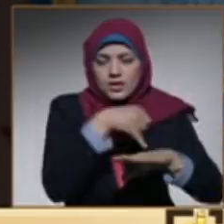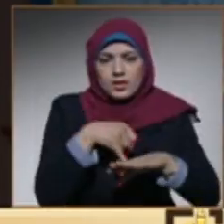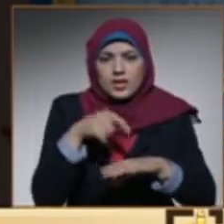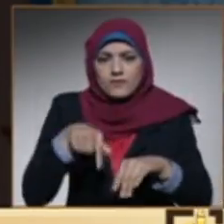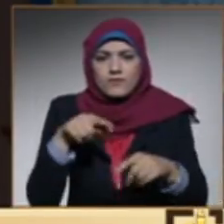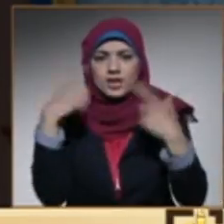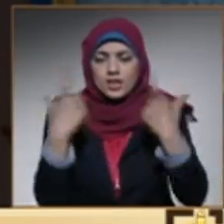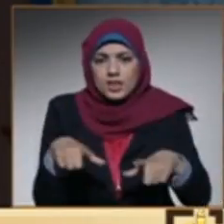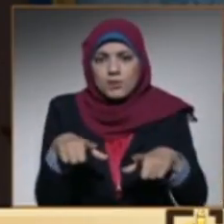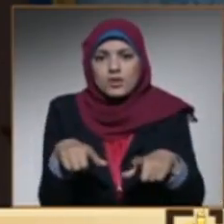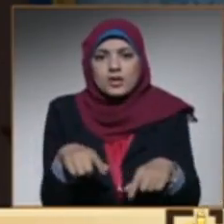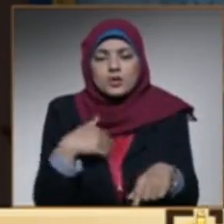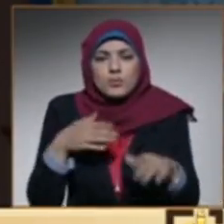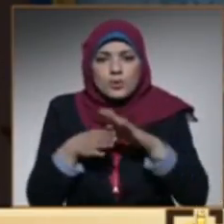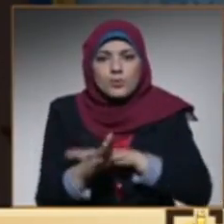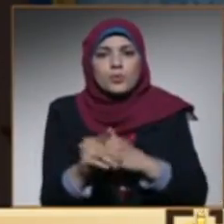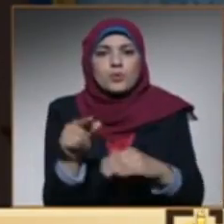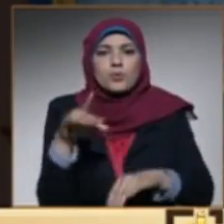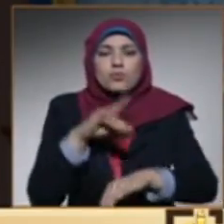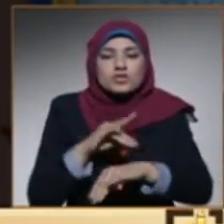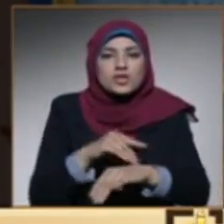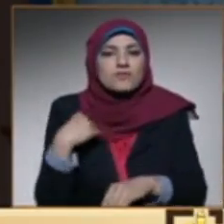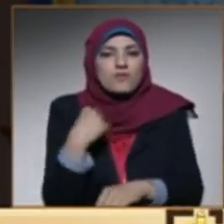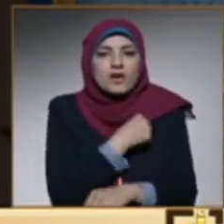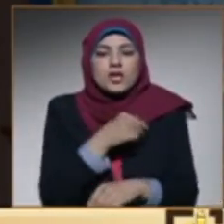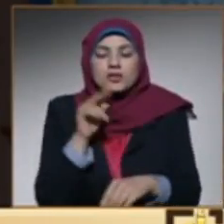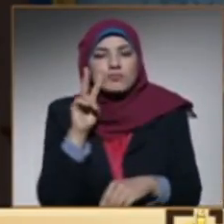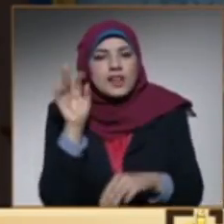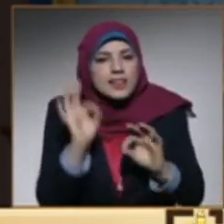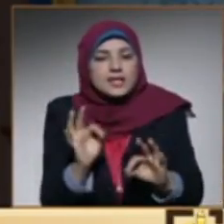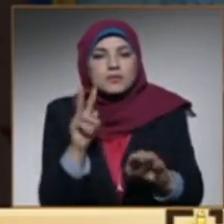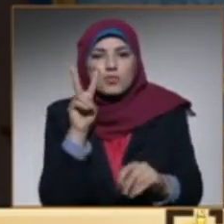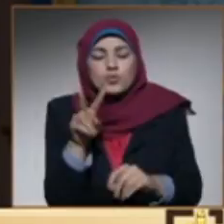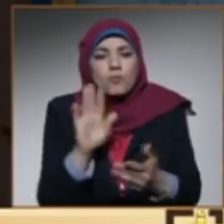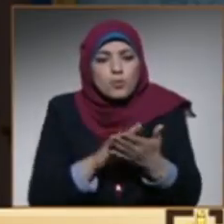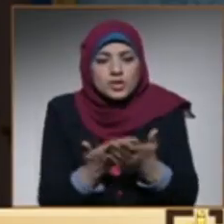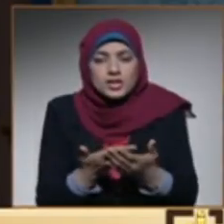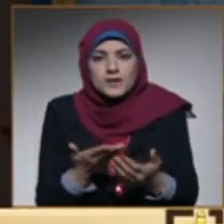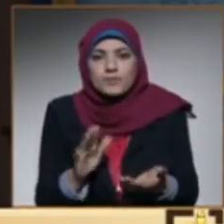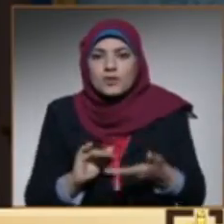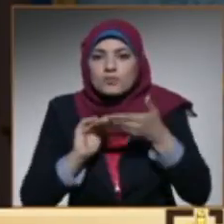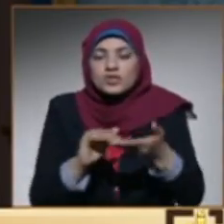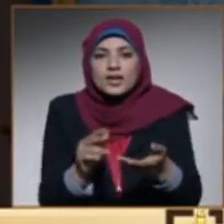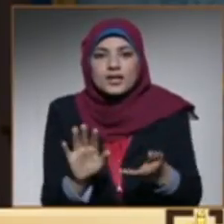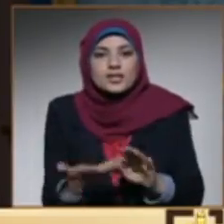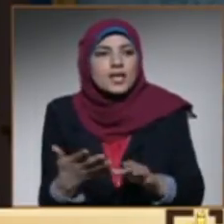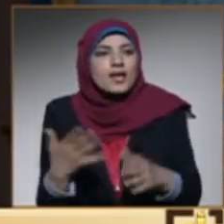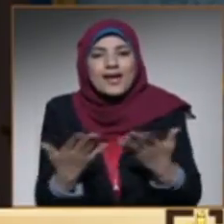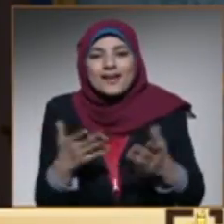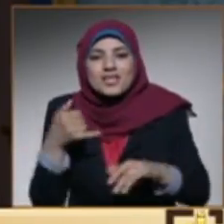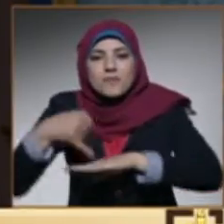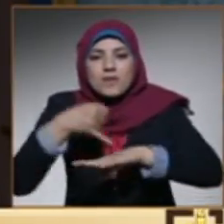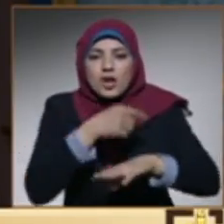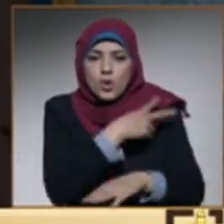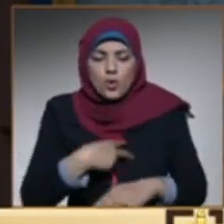الدوله، يعني ان هم يروح مستشفى يلاقي مترجم، يروح اي جهه حكوميه يلاقي مترجم يساعده. انا نفسي